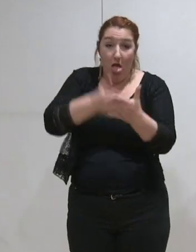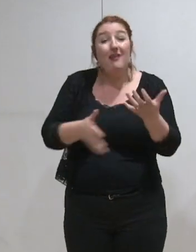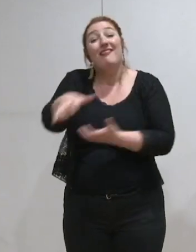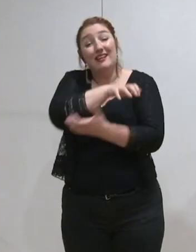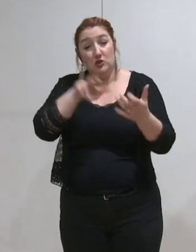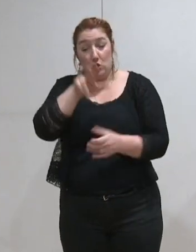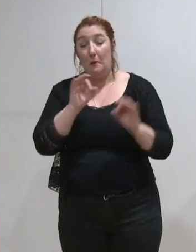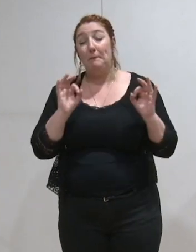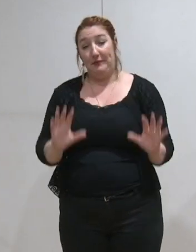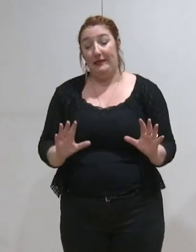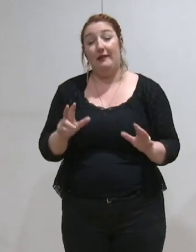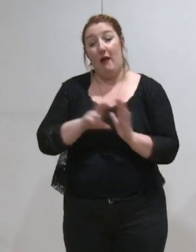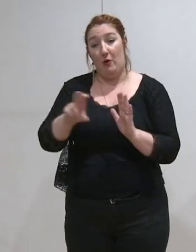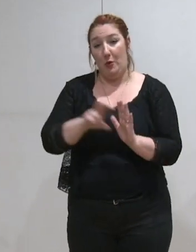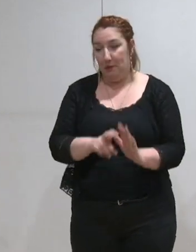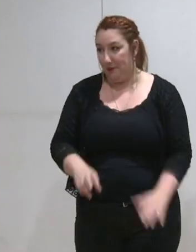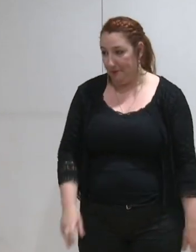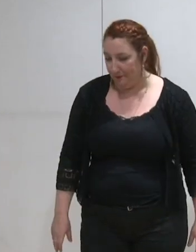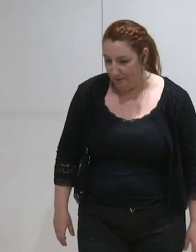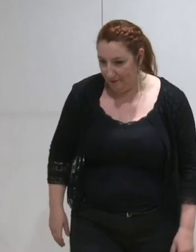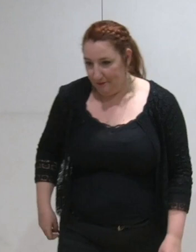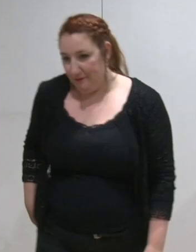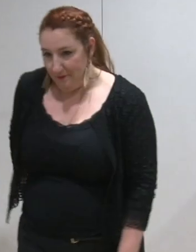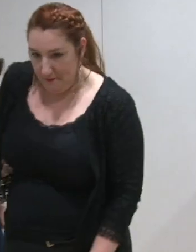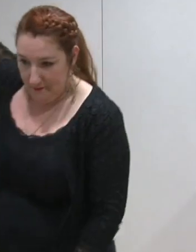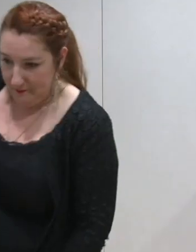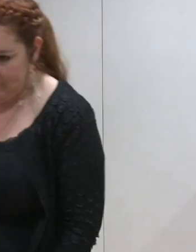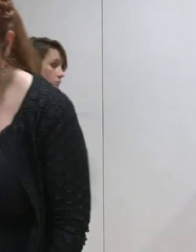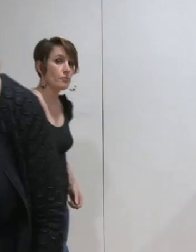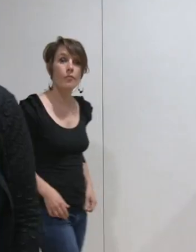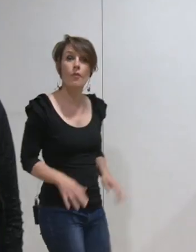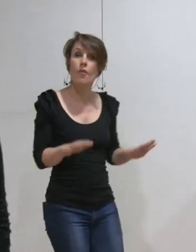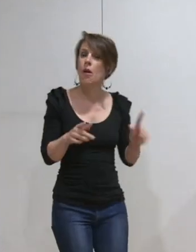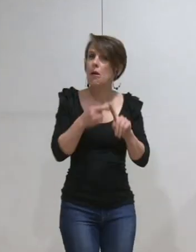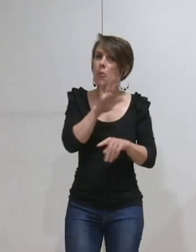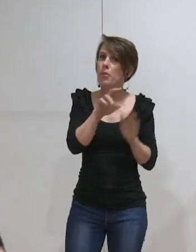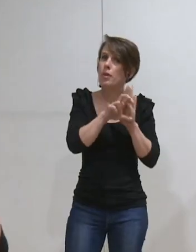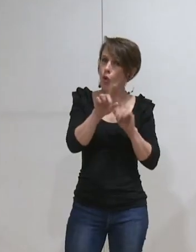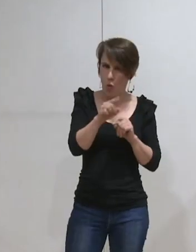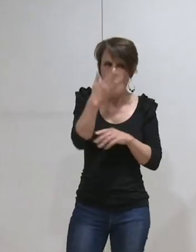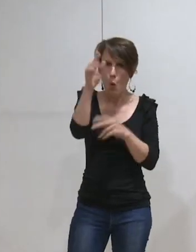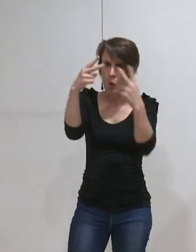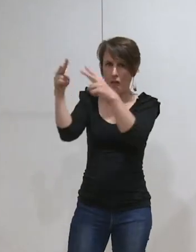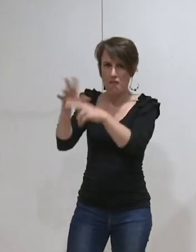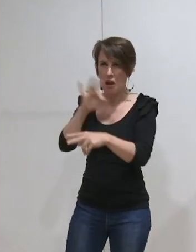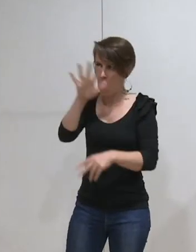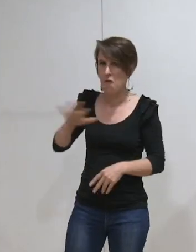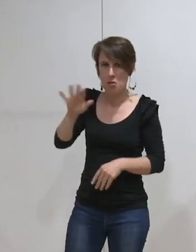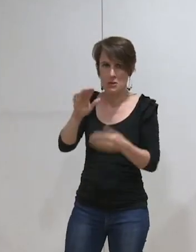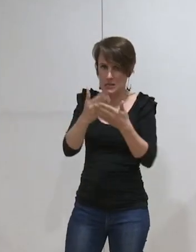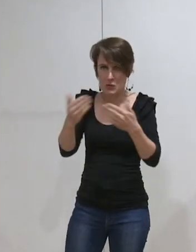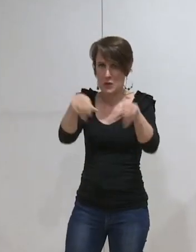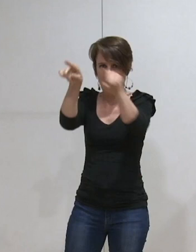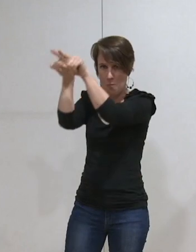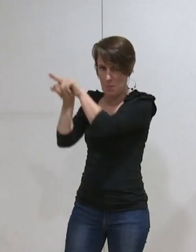logement qui SVIT à Grenoble comme dans d'autres grandes villes françaises d'ailleurs ce n'est pas spécifique à notre ville donc la production